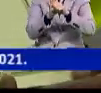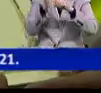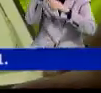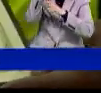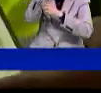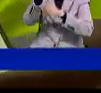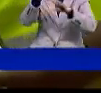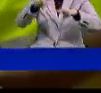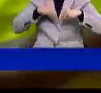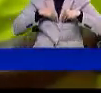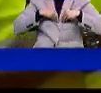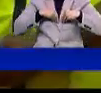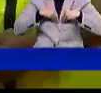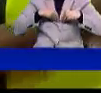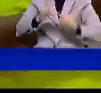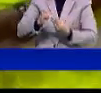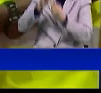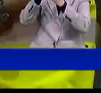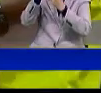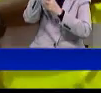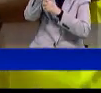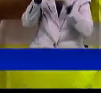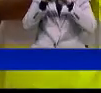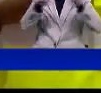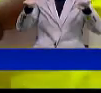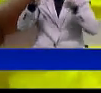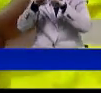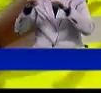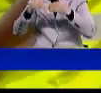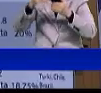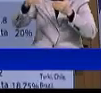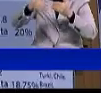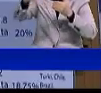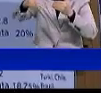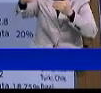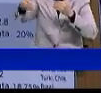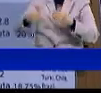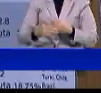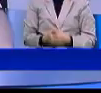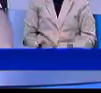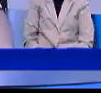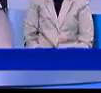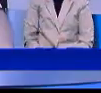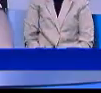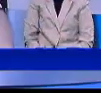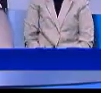menentukan keutamaan penerimaan vaksin dalam fasa-fasa seterusnya.